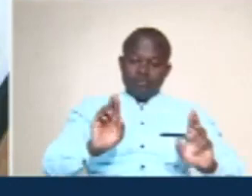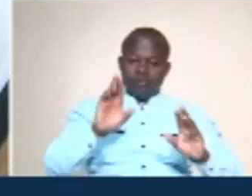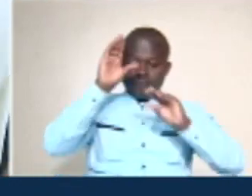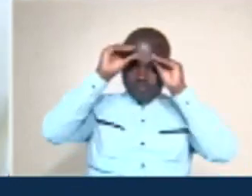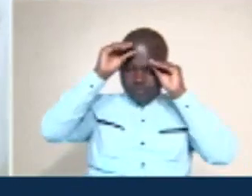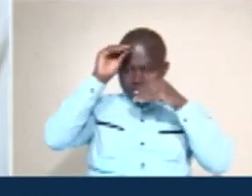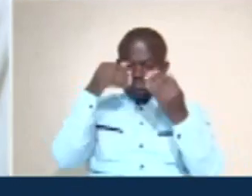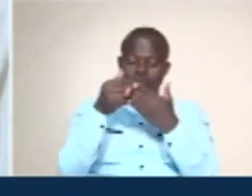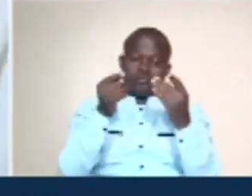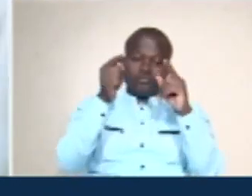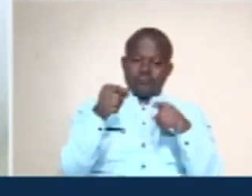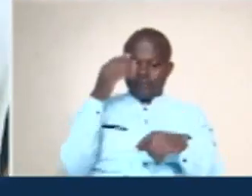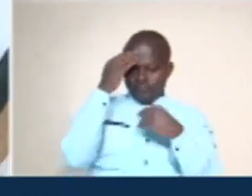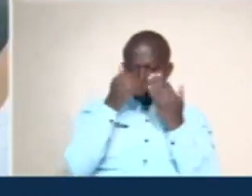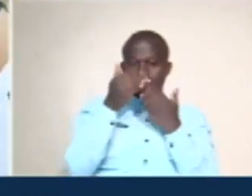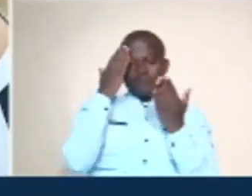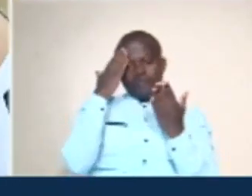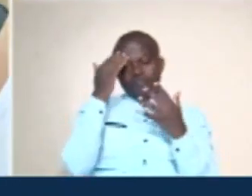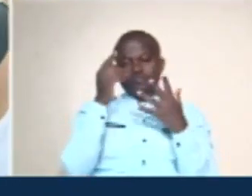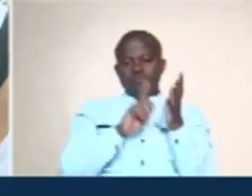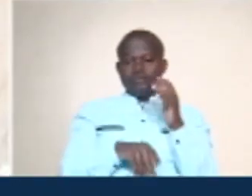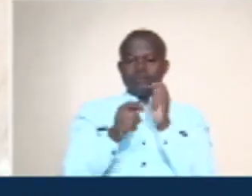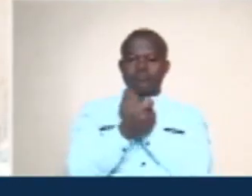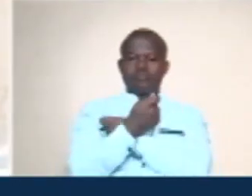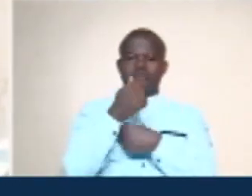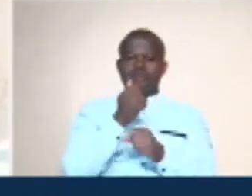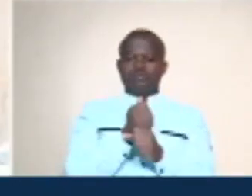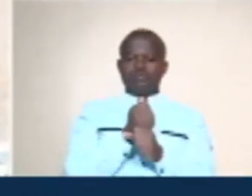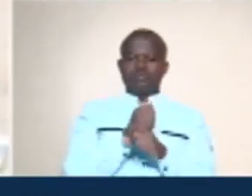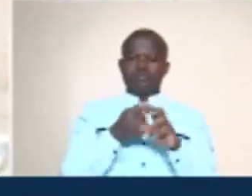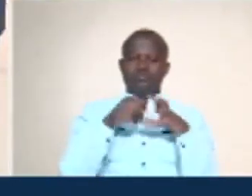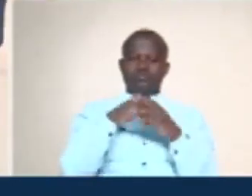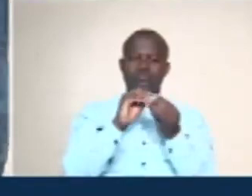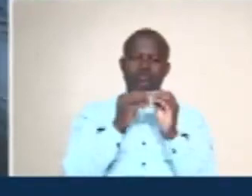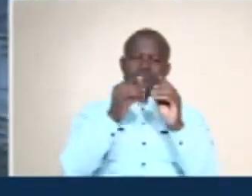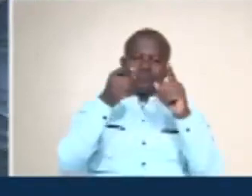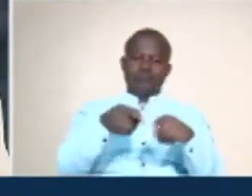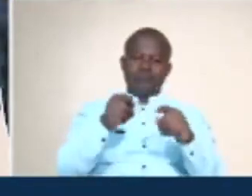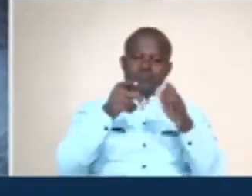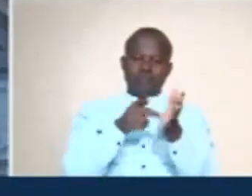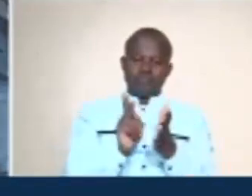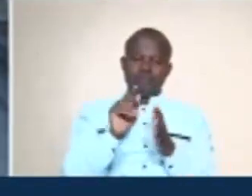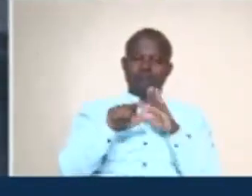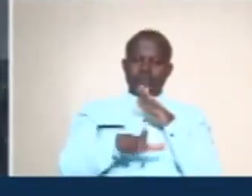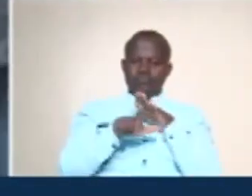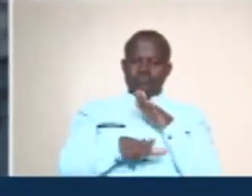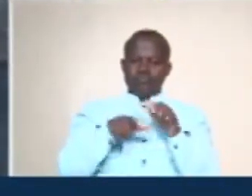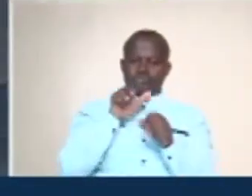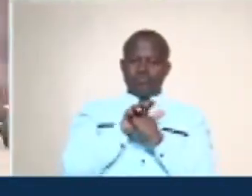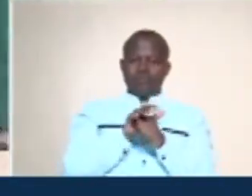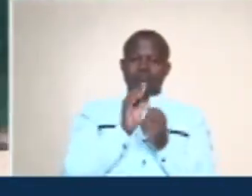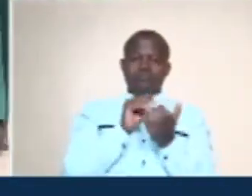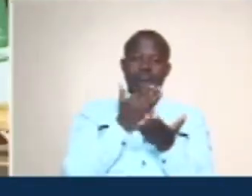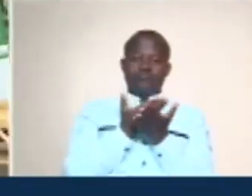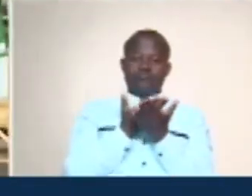kwigira kubaje kugira tumenye icyo twahindura mu byo dukora. Gusanga umubare w'abaryitabira baje kugura uracyari hasi cyane, bagasaba